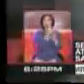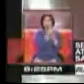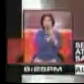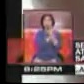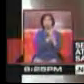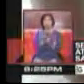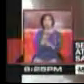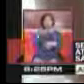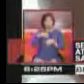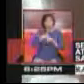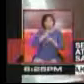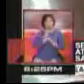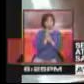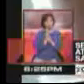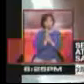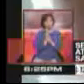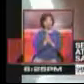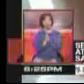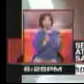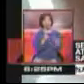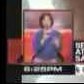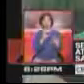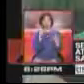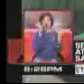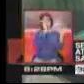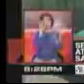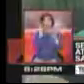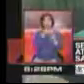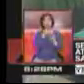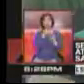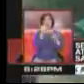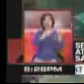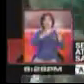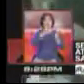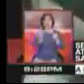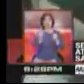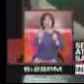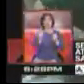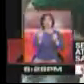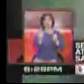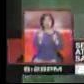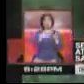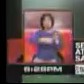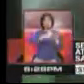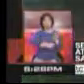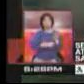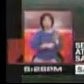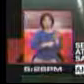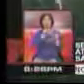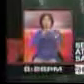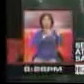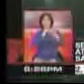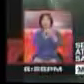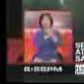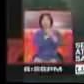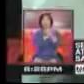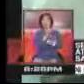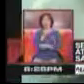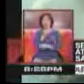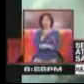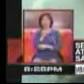gumagamit. Ang mga durugistang tsuper at konduktor naka-uniforme ng Star Bus Liner, Malanday Gold Line